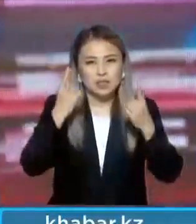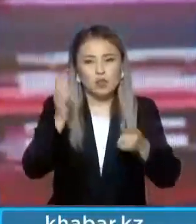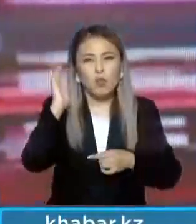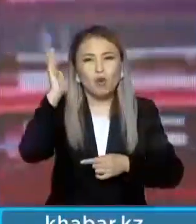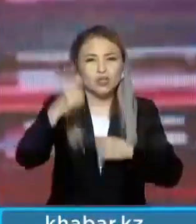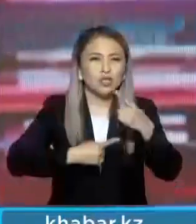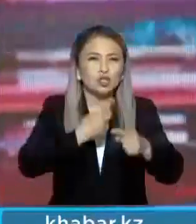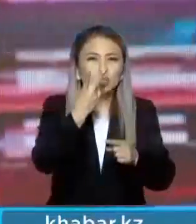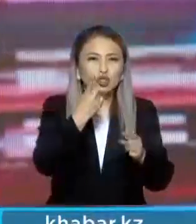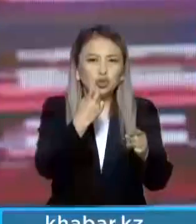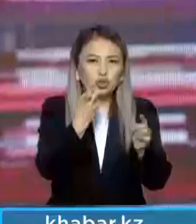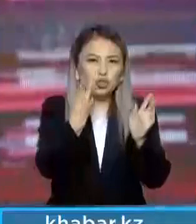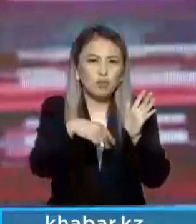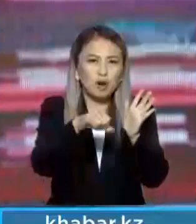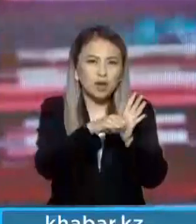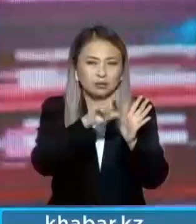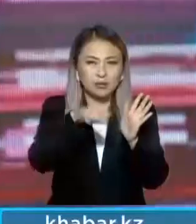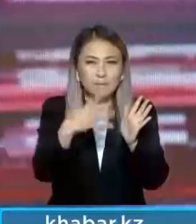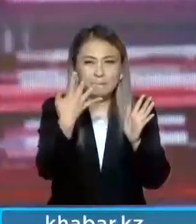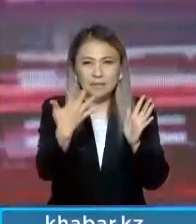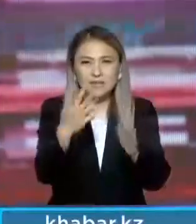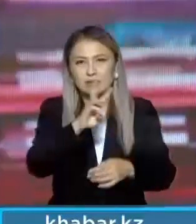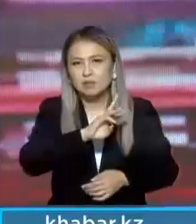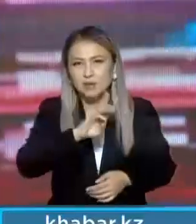болашақ мамандарға 26 миллион 500 мың теңге